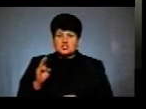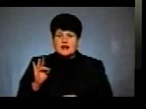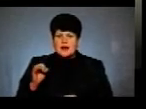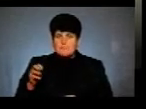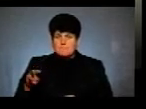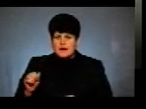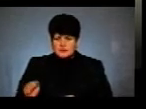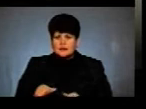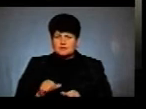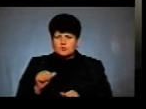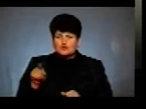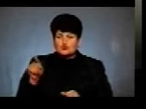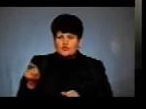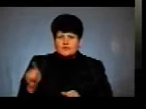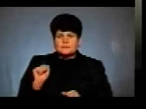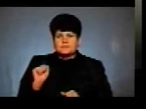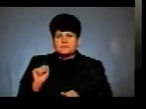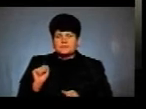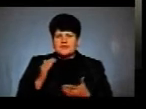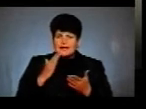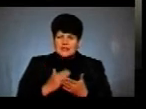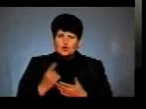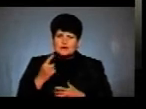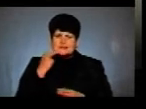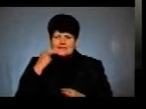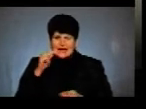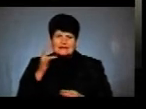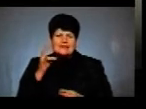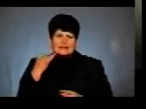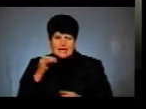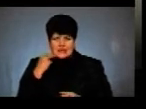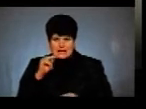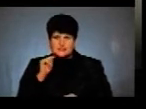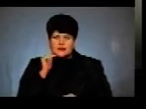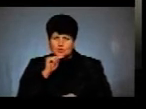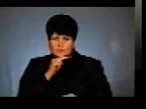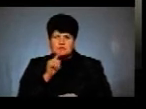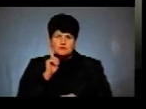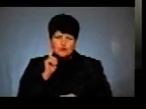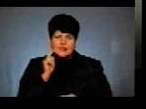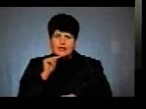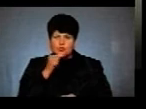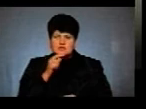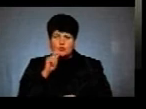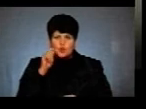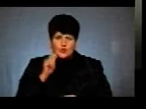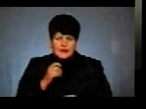він, ну, без перебільшення, скажімо так, є одним з кращих, навіть найкращим економістом з молодих економістів України.